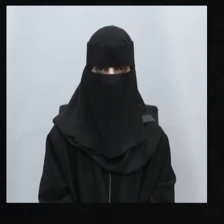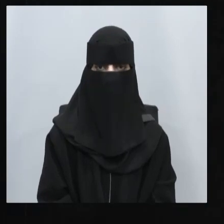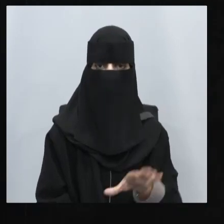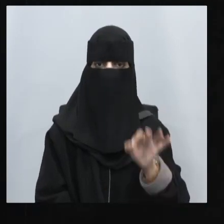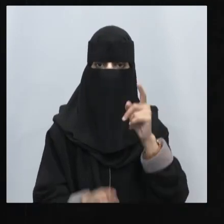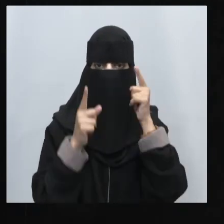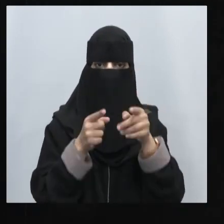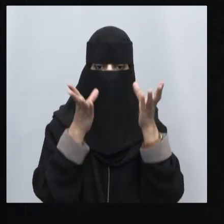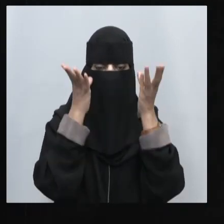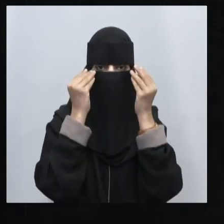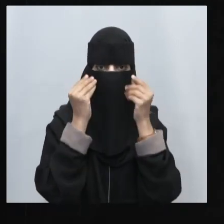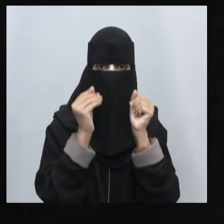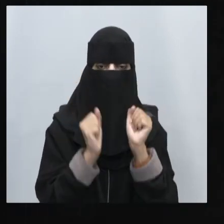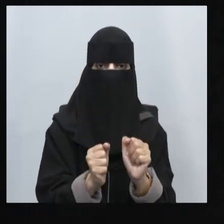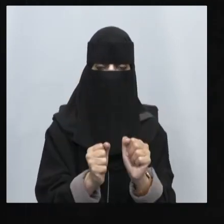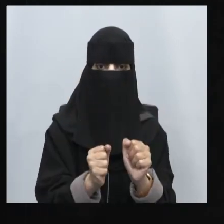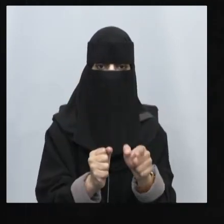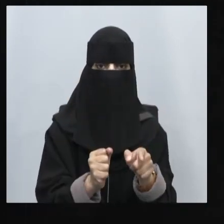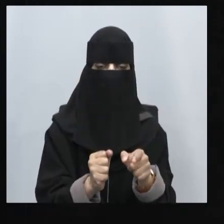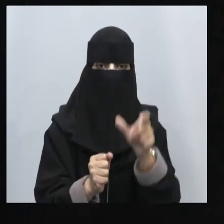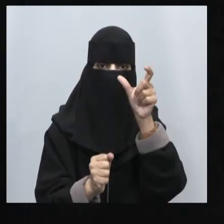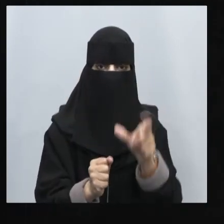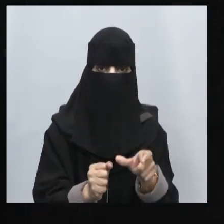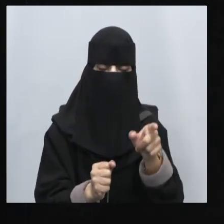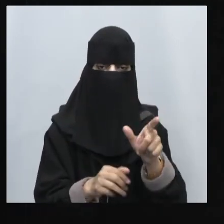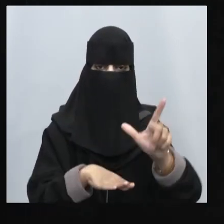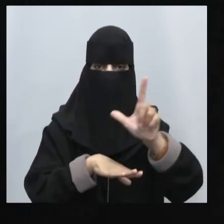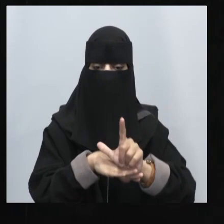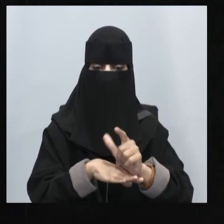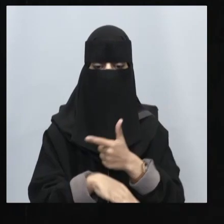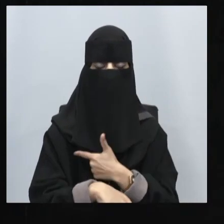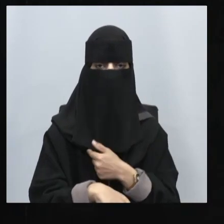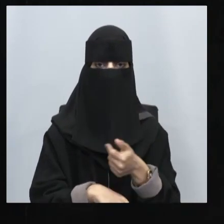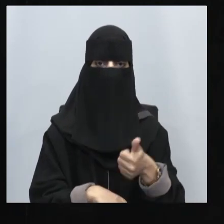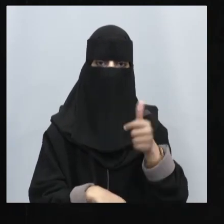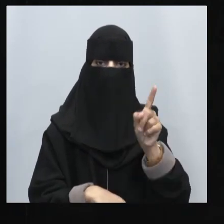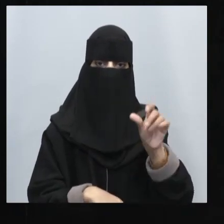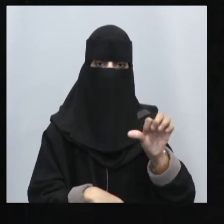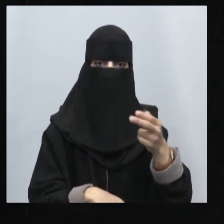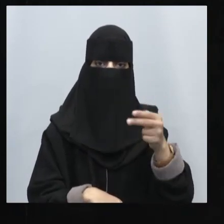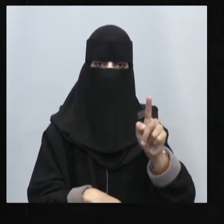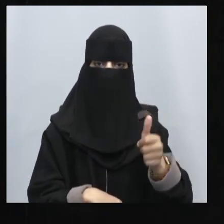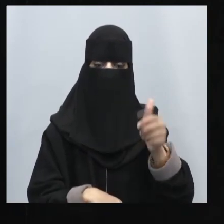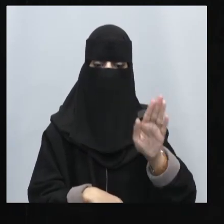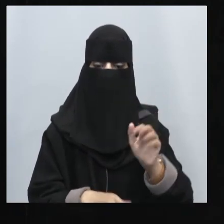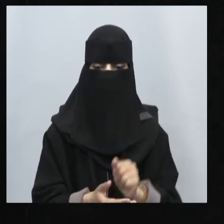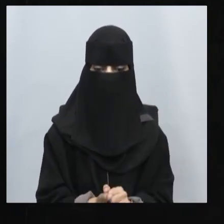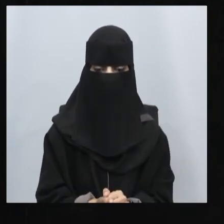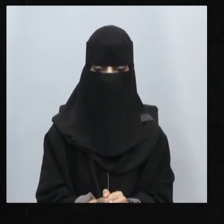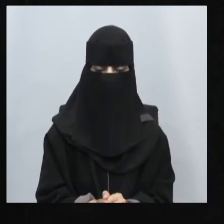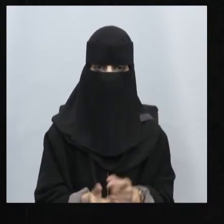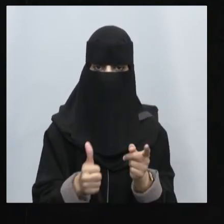ما هي ابرز المعلومات عن ابو العباس او الخلفاء الدوله العباسيه عبد الله بن محمد